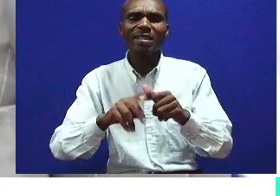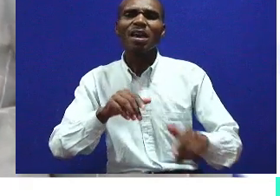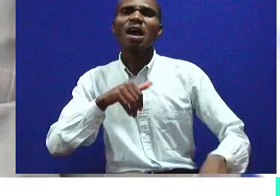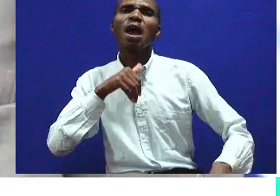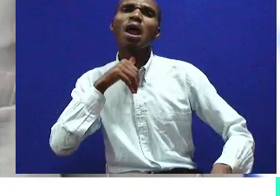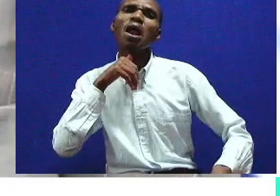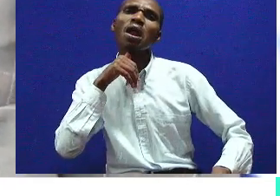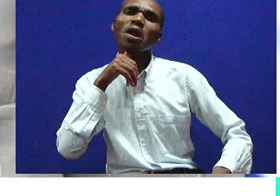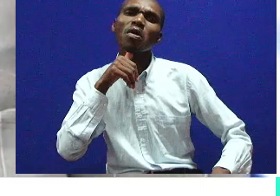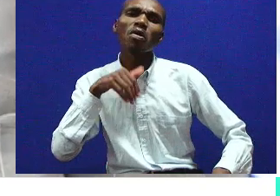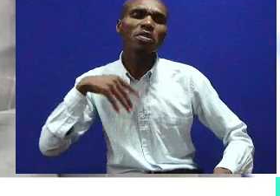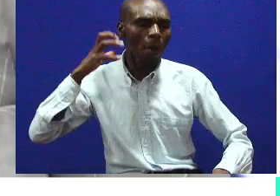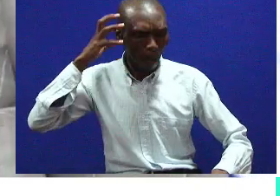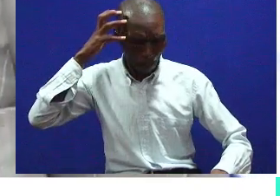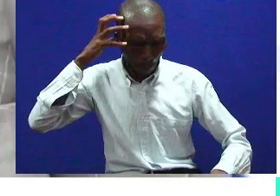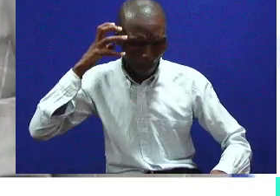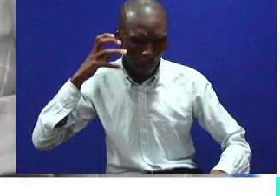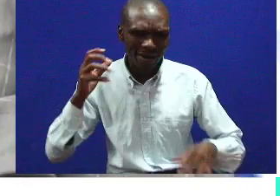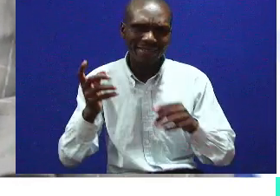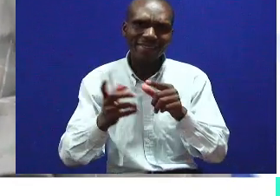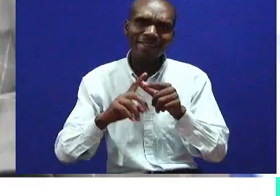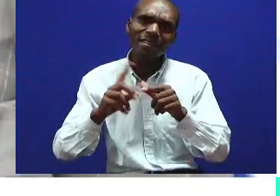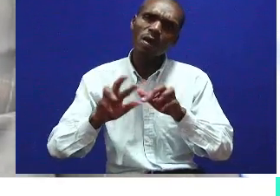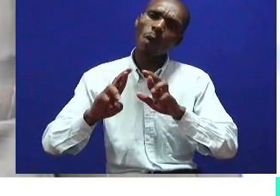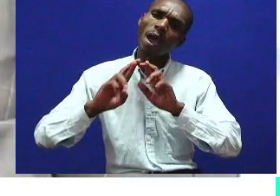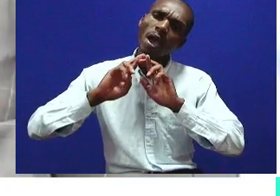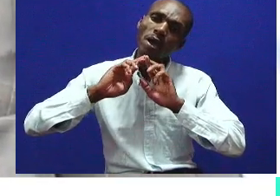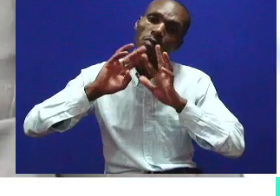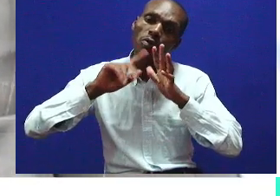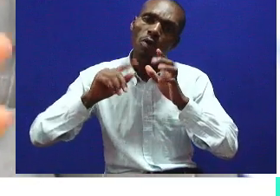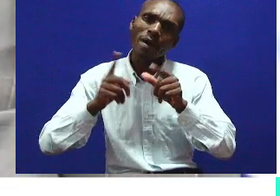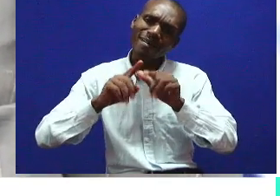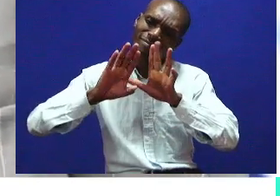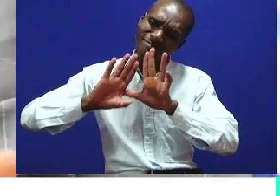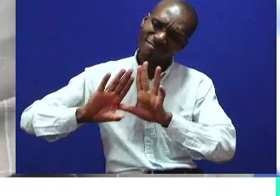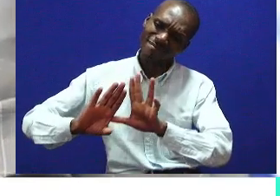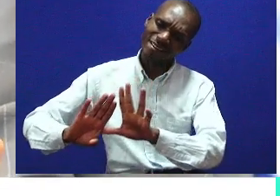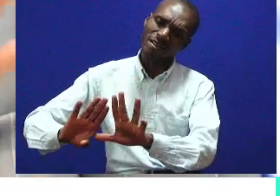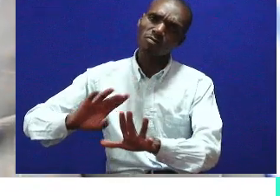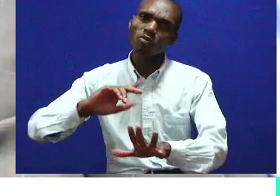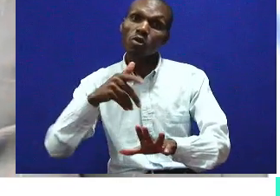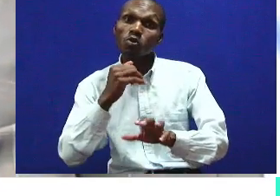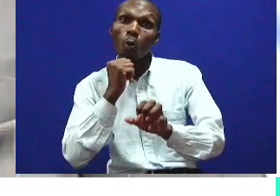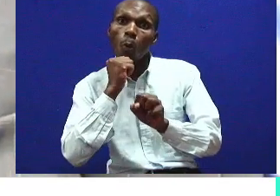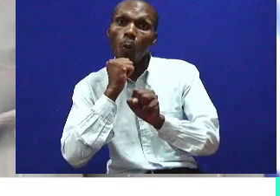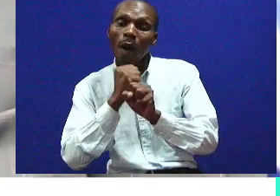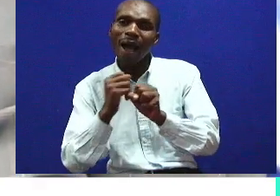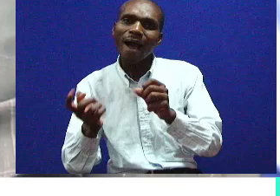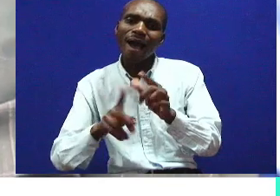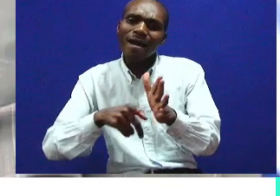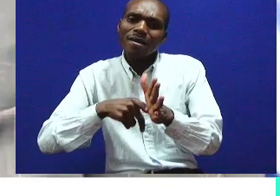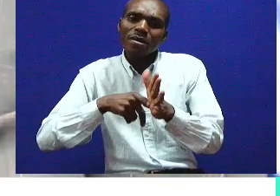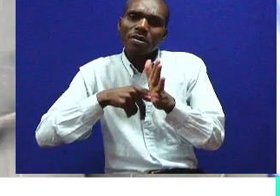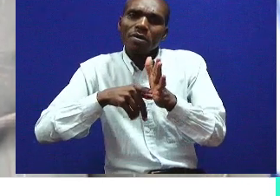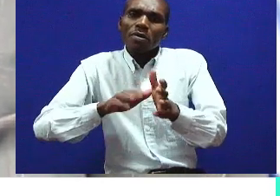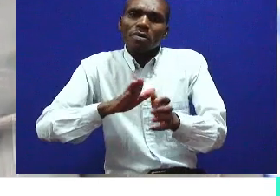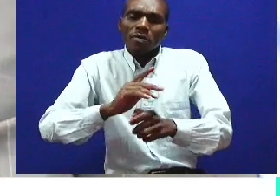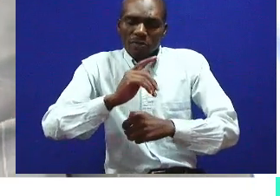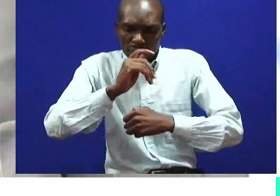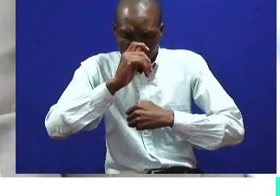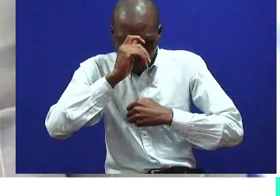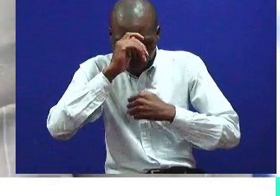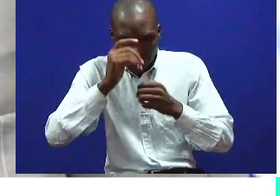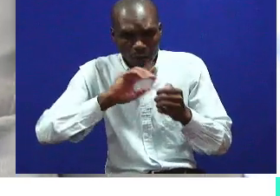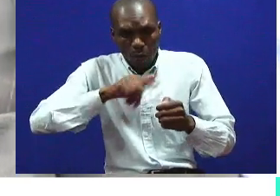sio Simbarati na tumesema ya kwamba wacha amuache atufanyie kazi na mupe ile heshima yake ambao